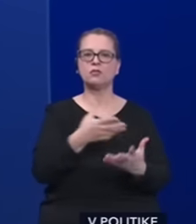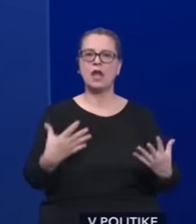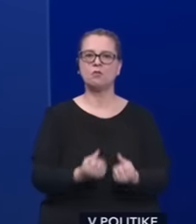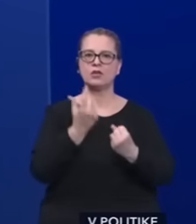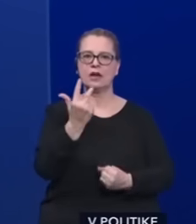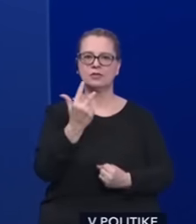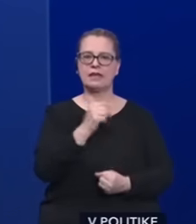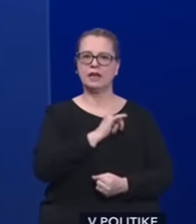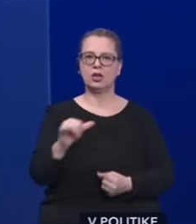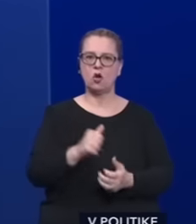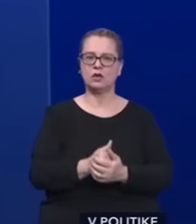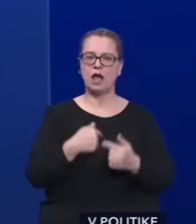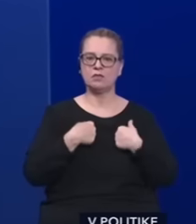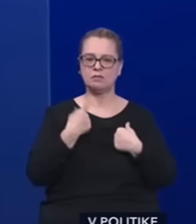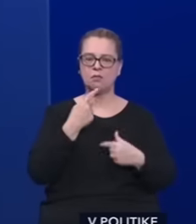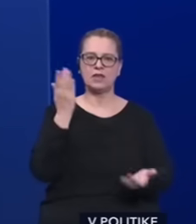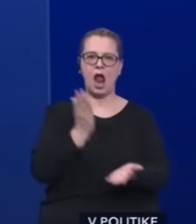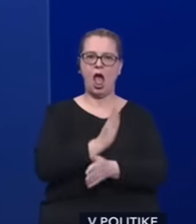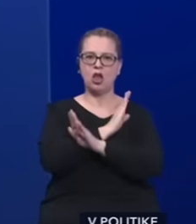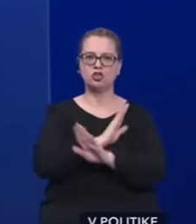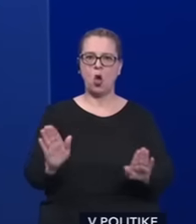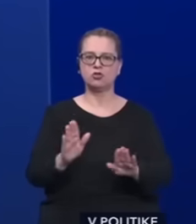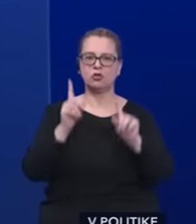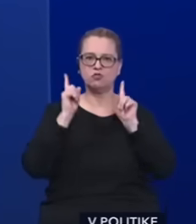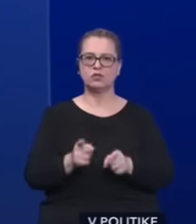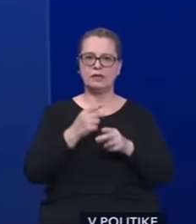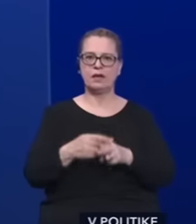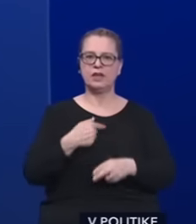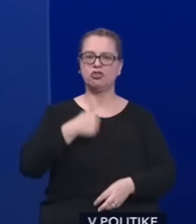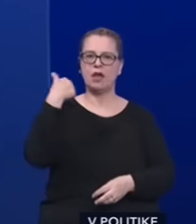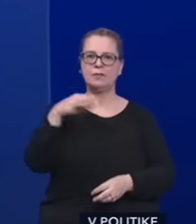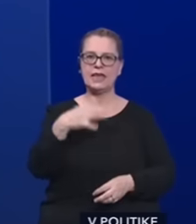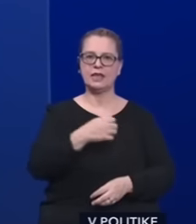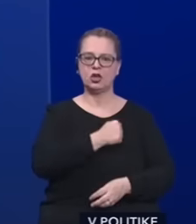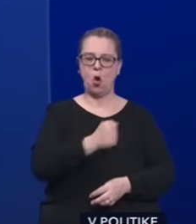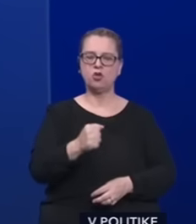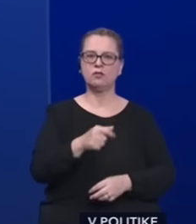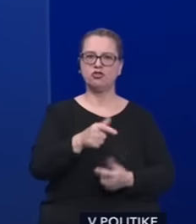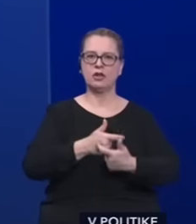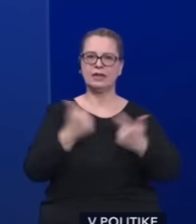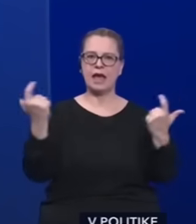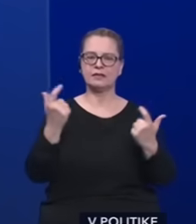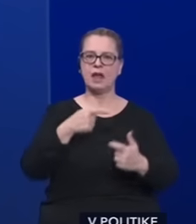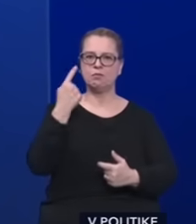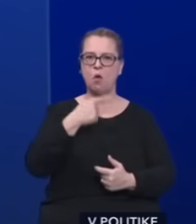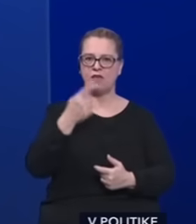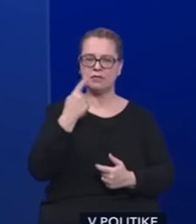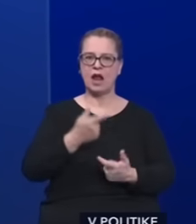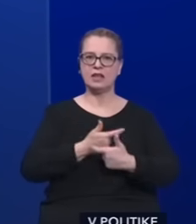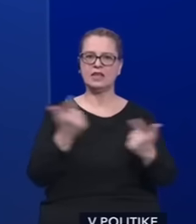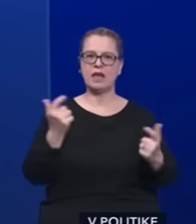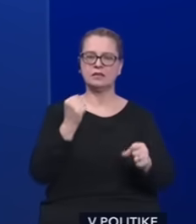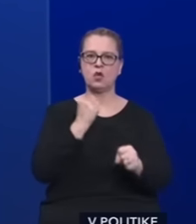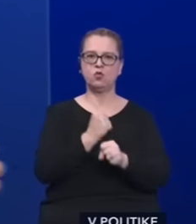podarilo za 3 roky. A my sme povedali, že a dosť, musíme to vyriešiť. A boli sme tí jediní odvážni, ktorí to jasne pomenovali a jasne